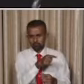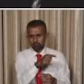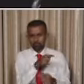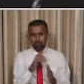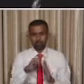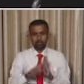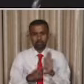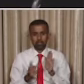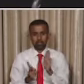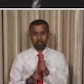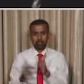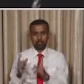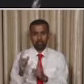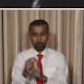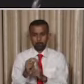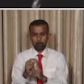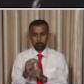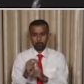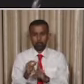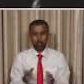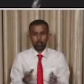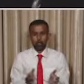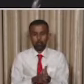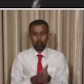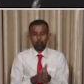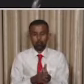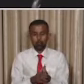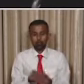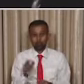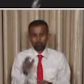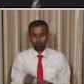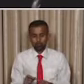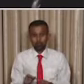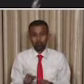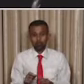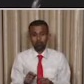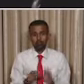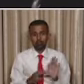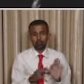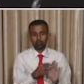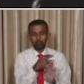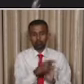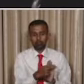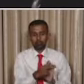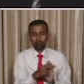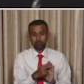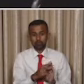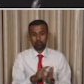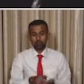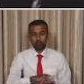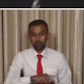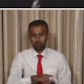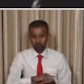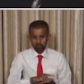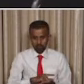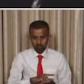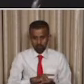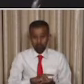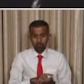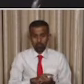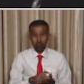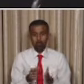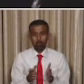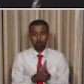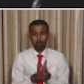ජනතා විමුක්ති පෙරමුණේ මධ්‍යම කාරක සභික හා ජාතික ජන බලවේගයේ ජාතික විධායක